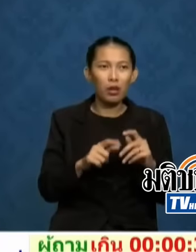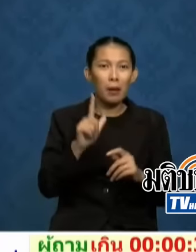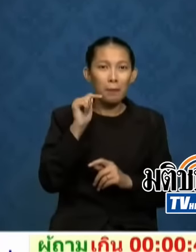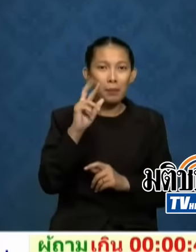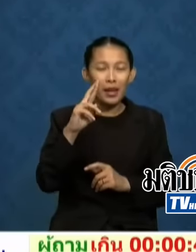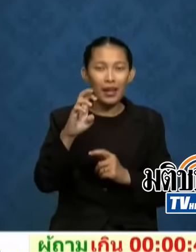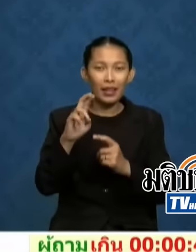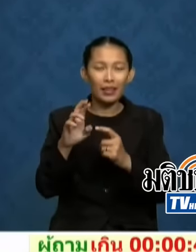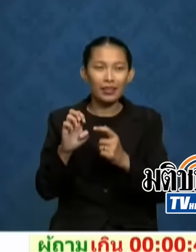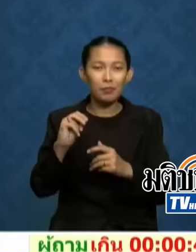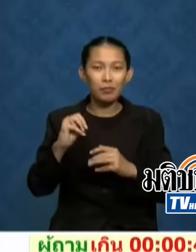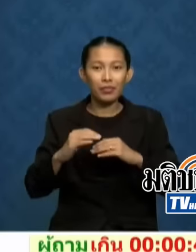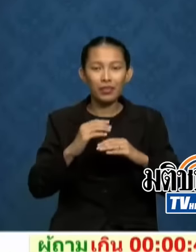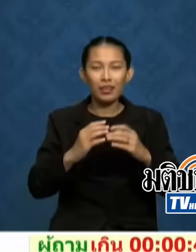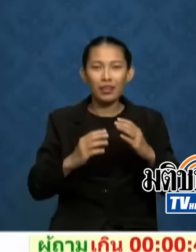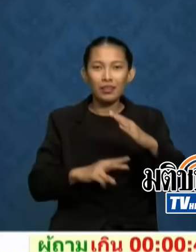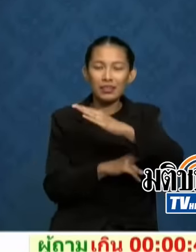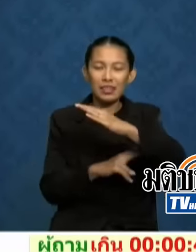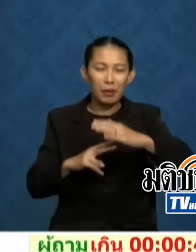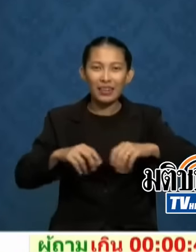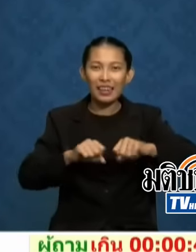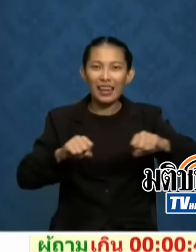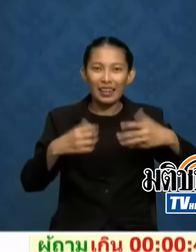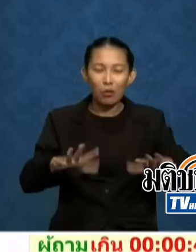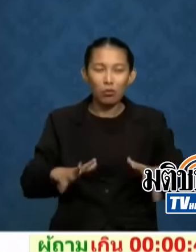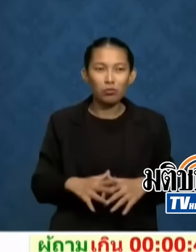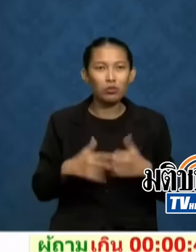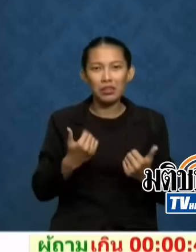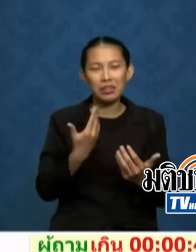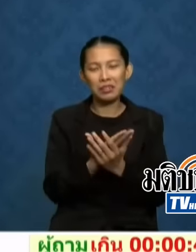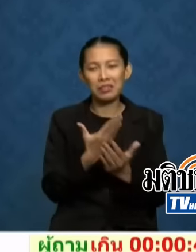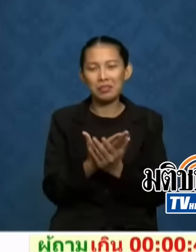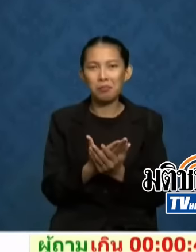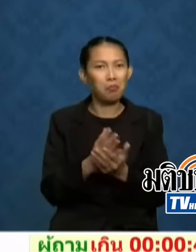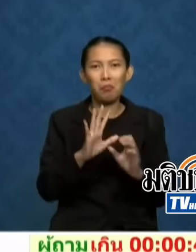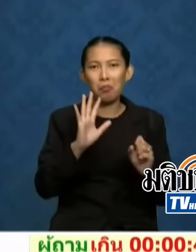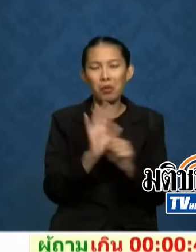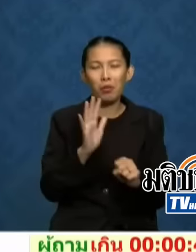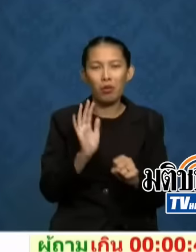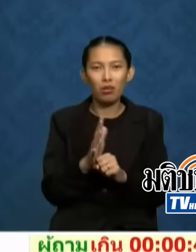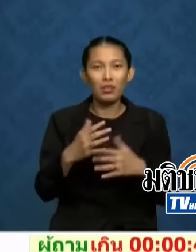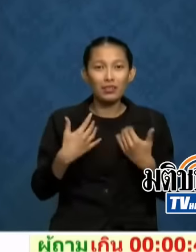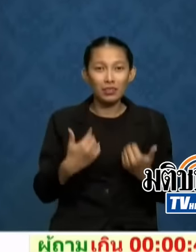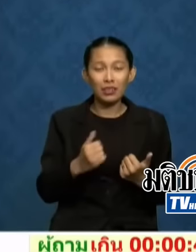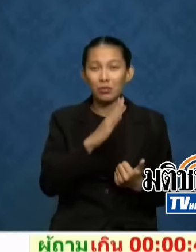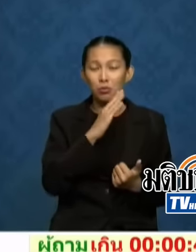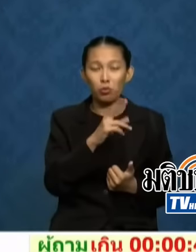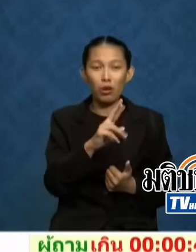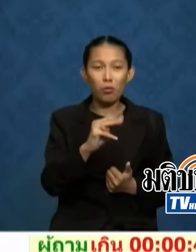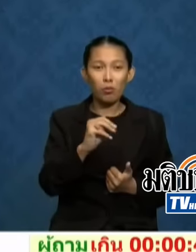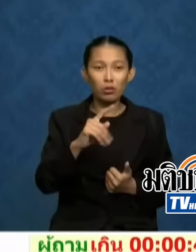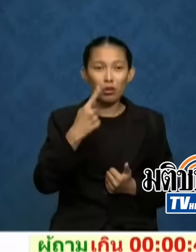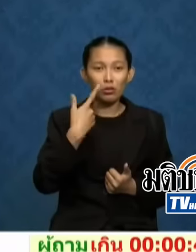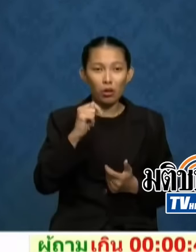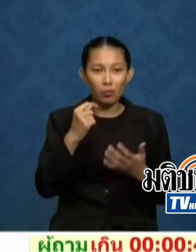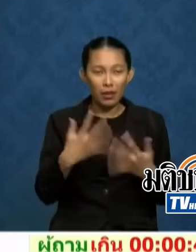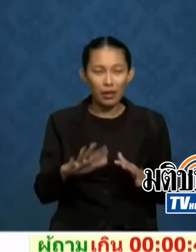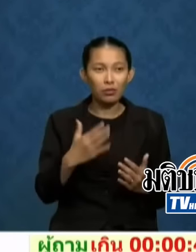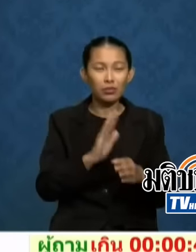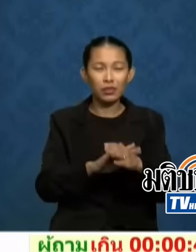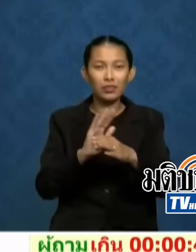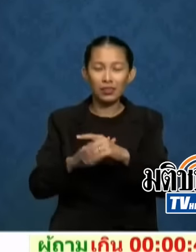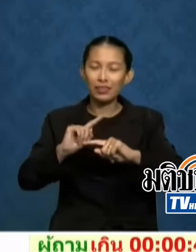ก็ขาดแล้วเงินทดลองราชการตรงนี้ไม่พอแน่นอนเพราะฉะนั้นในส่วนนี้หลังจากที่ท่านรัฐมนตรีได้ตอบผมในเรื่องของการแจ้งเตือน